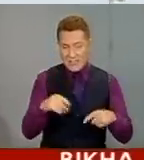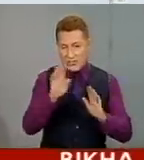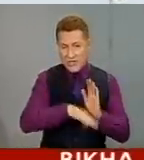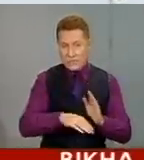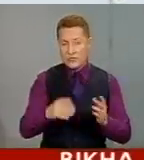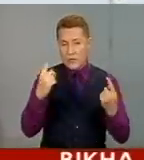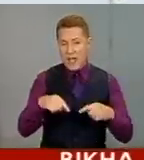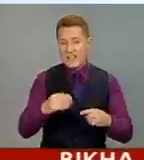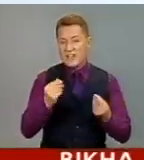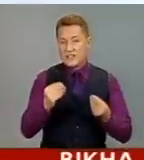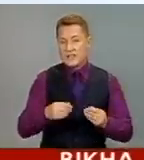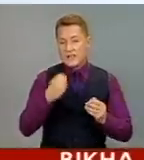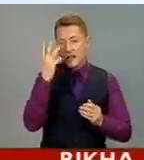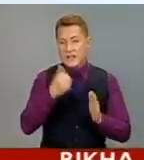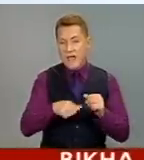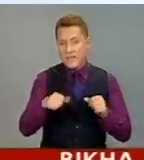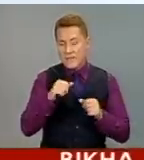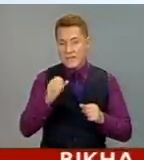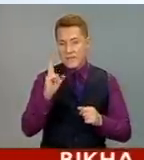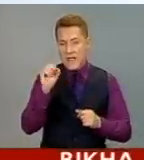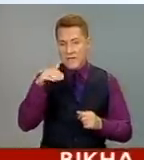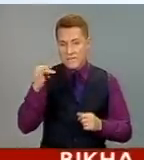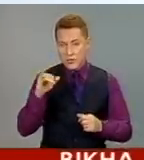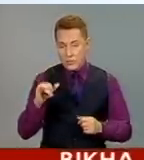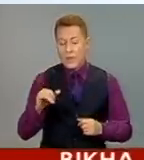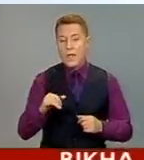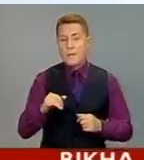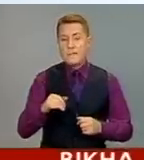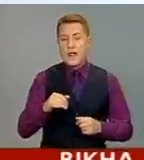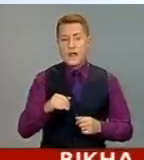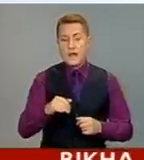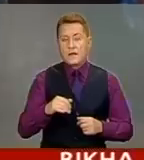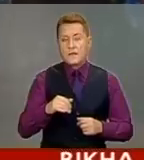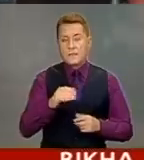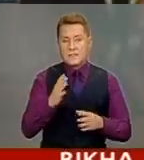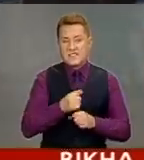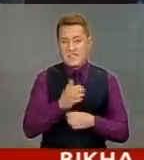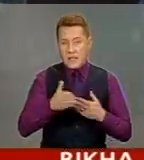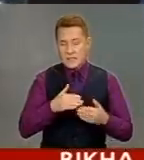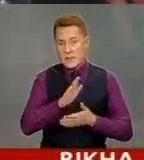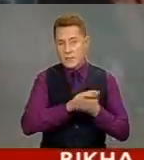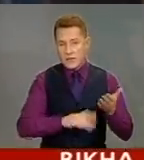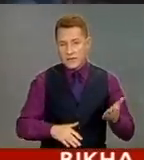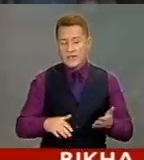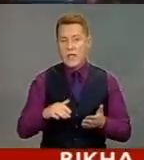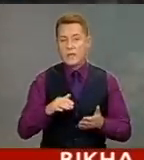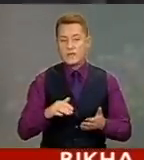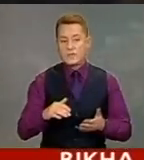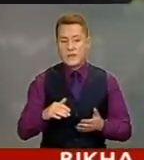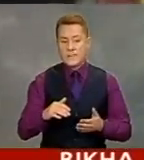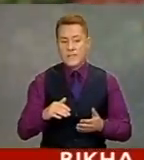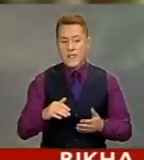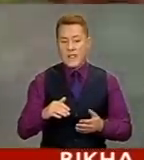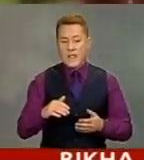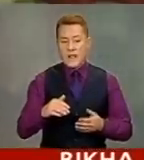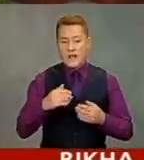головний чинник. На тлі кризи рубля у Росії не припиняють знищувати санкційних продуктів. Кадри розчавлених сирів, городини, садовини